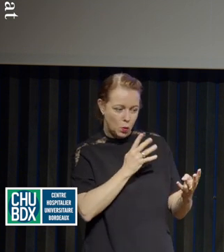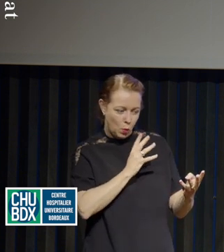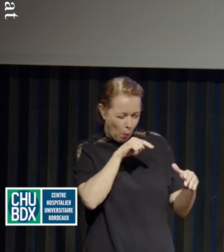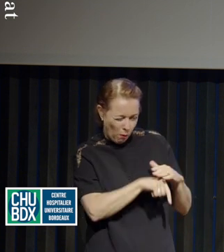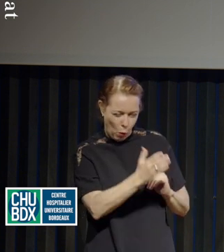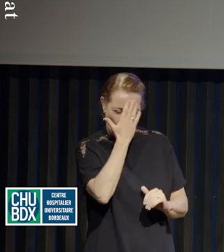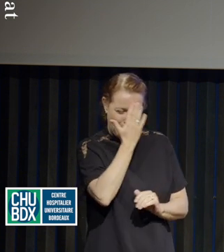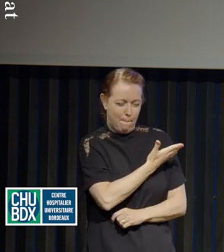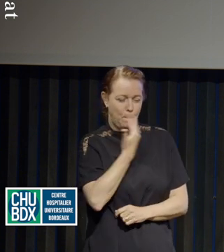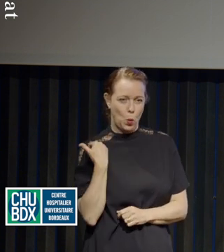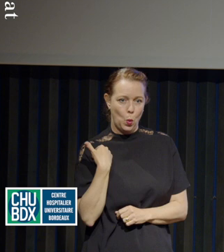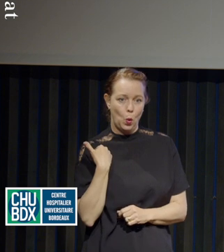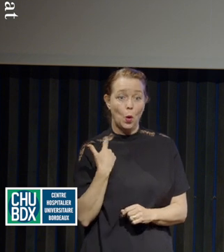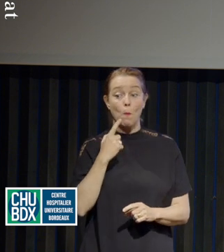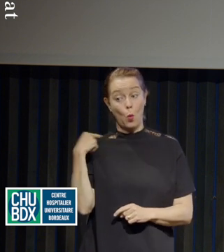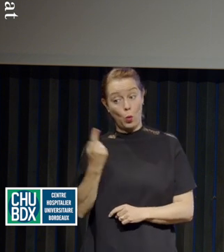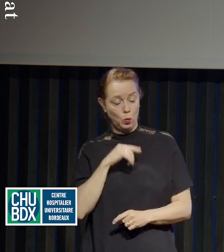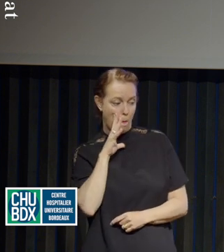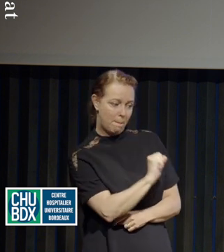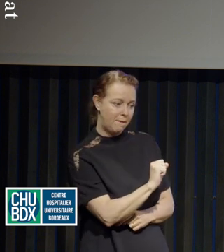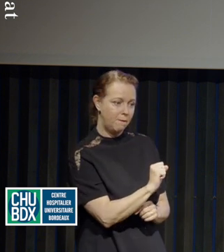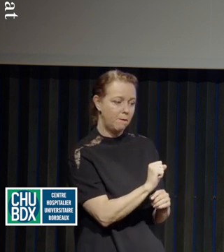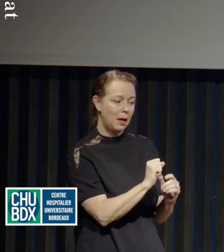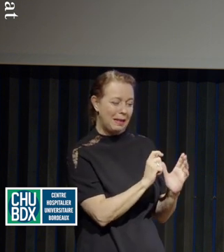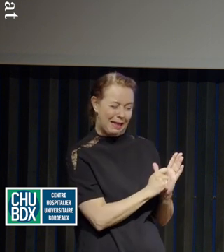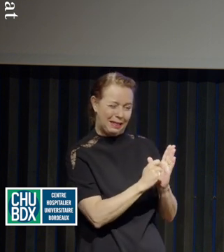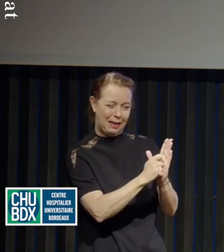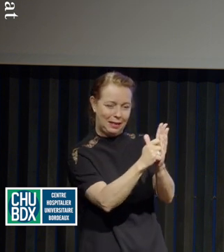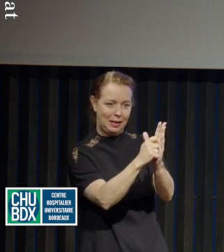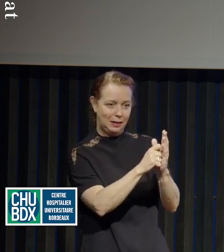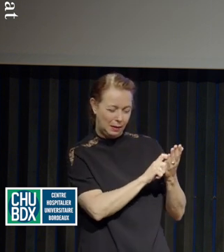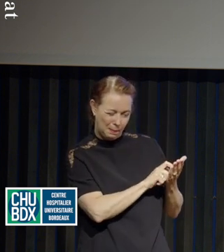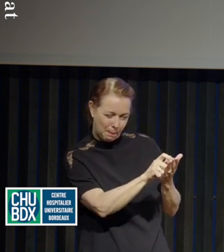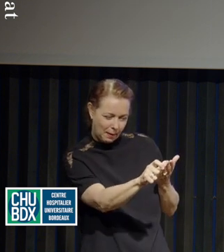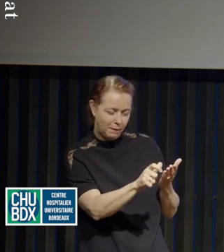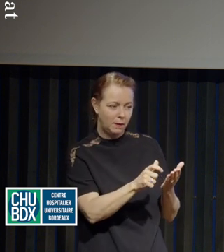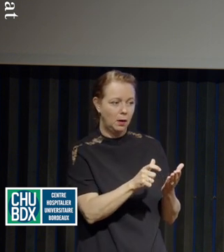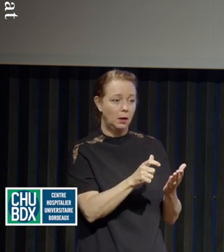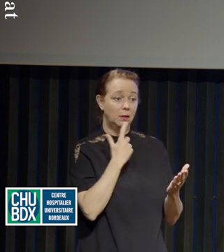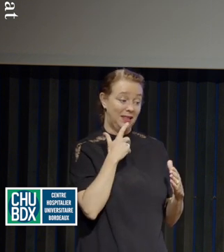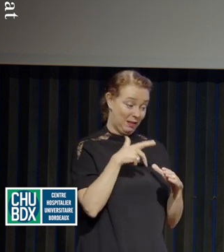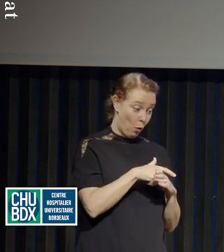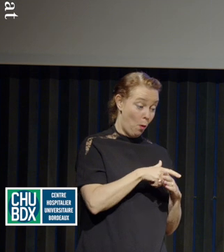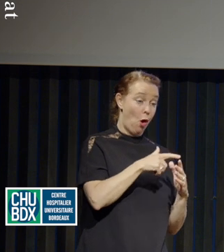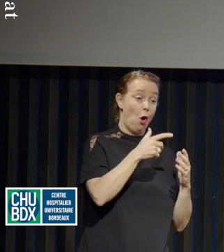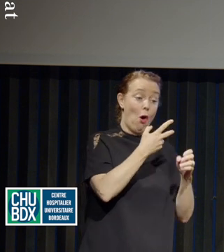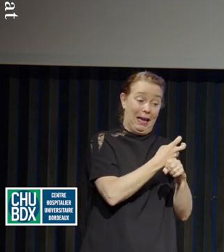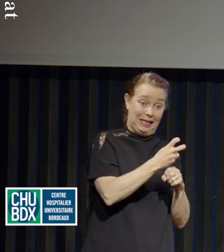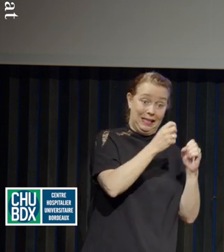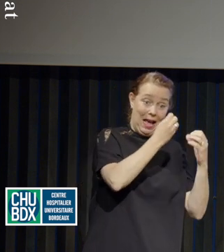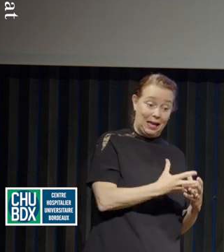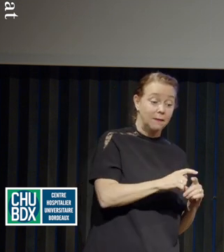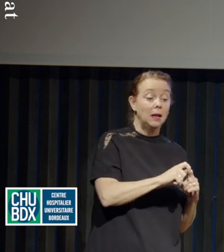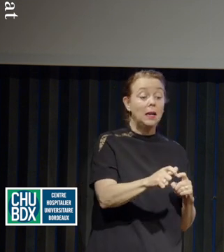pouvoir repérer l'ensemble de ces trajectoires depuis les facteurs du risque jusqu'au premier